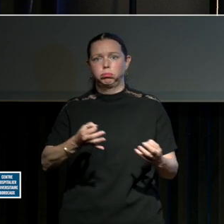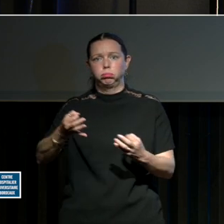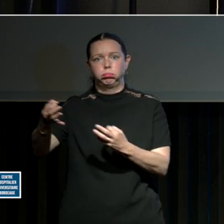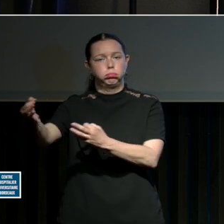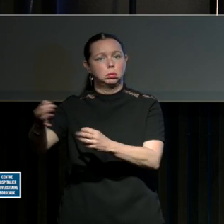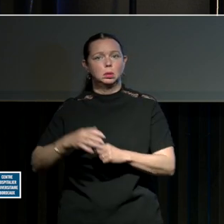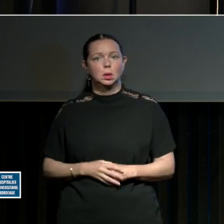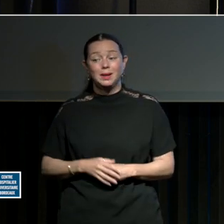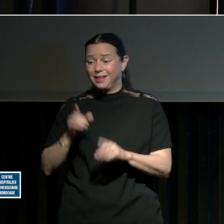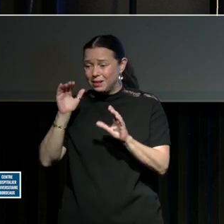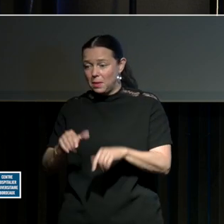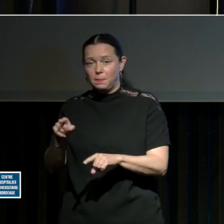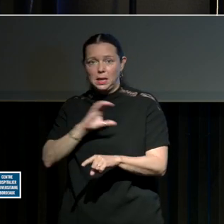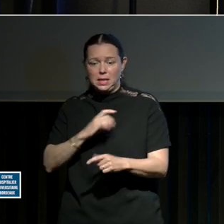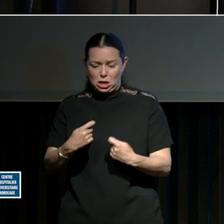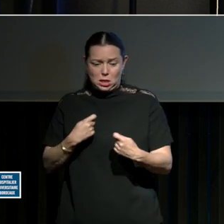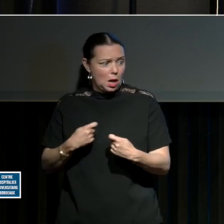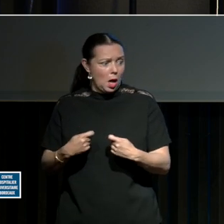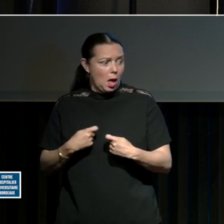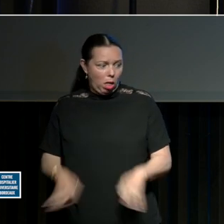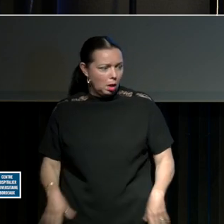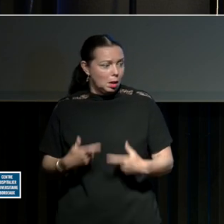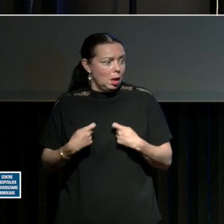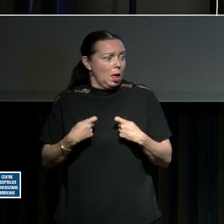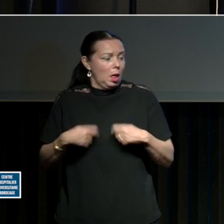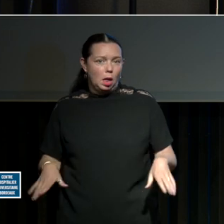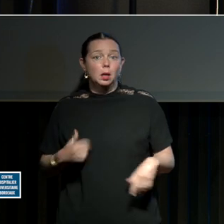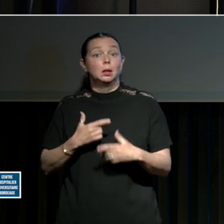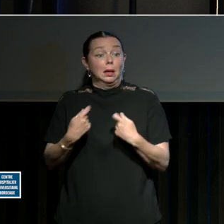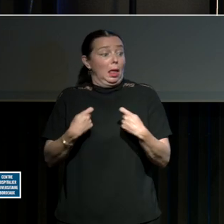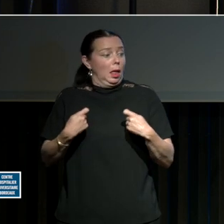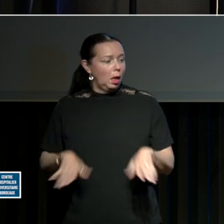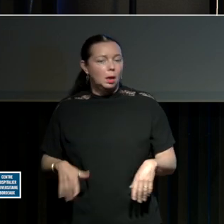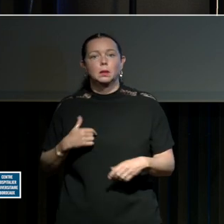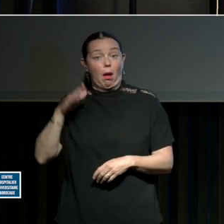tentatives infructueuses de régulation et des rechutes.